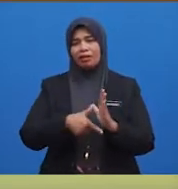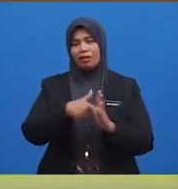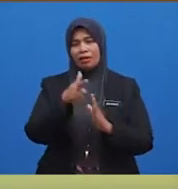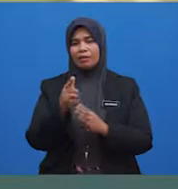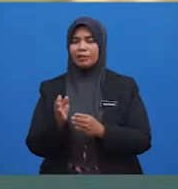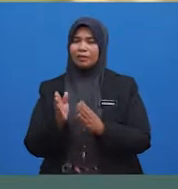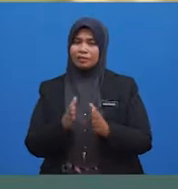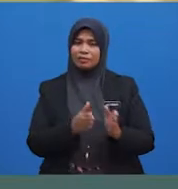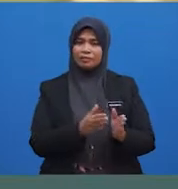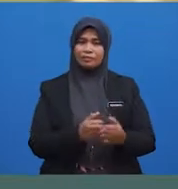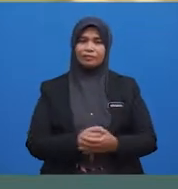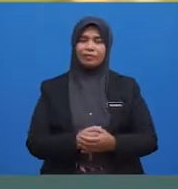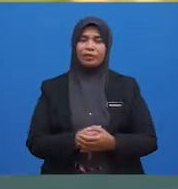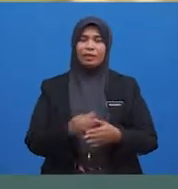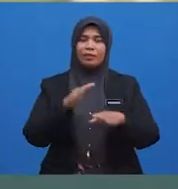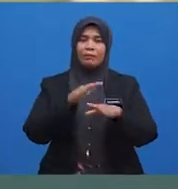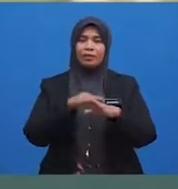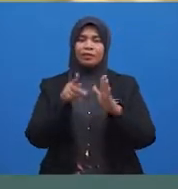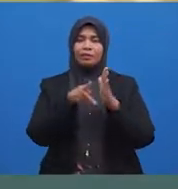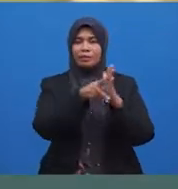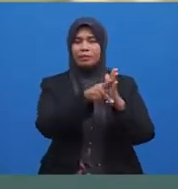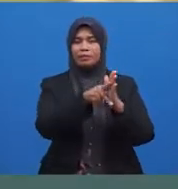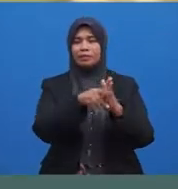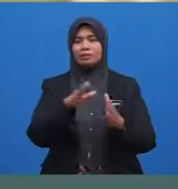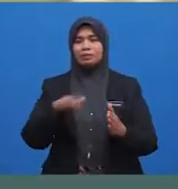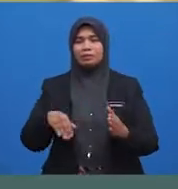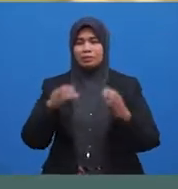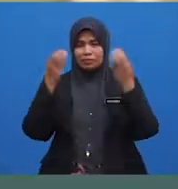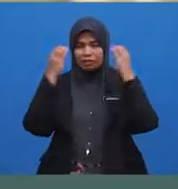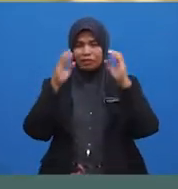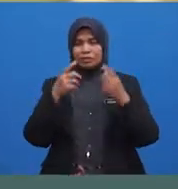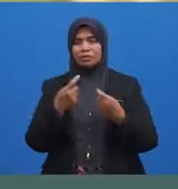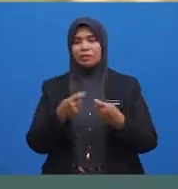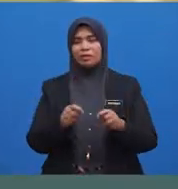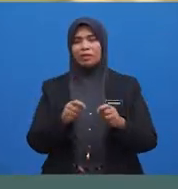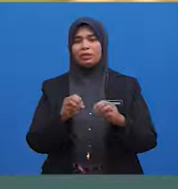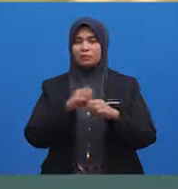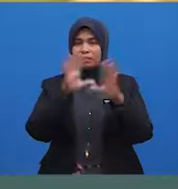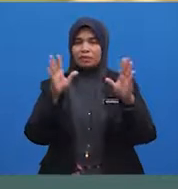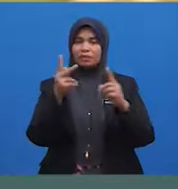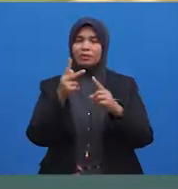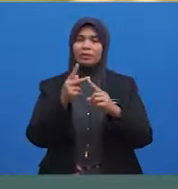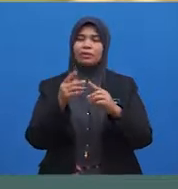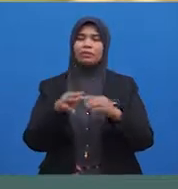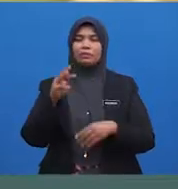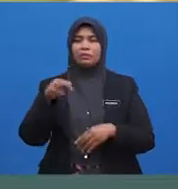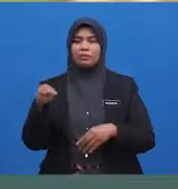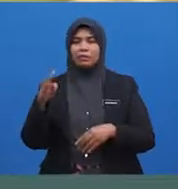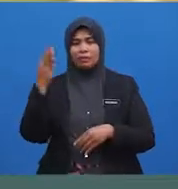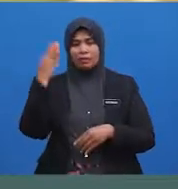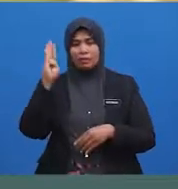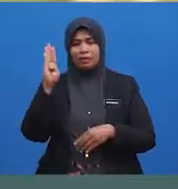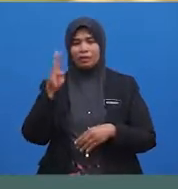terperinci. Pada paparan sebelum ini, cikgu telah menjelaskan kepada murid-murid bahawa pada